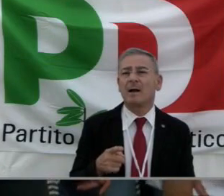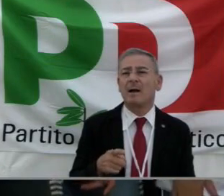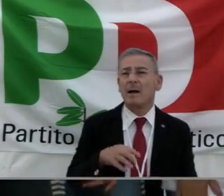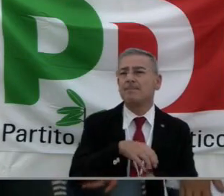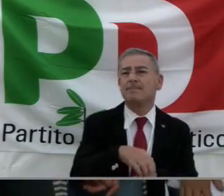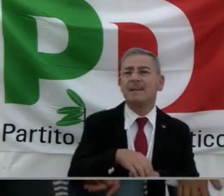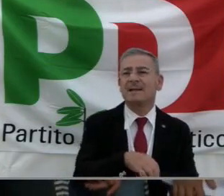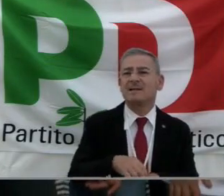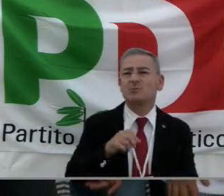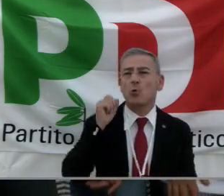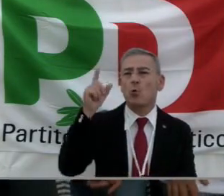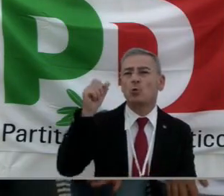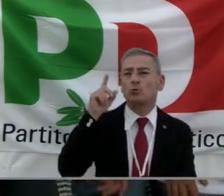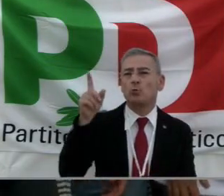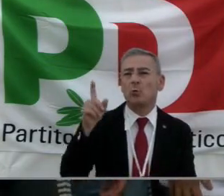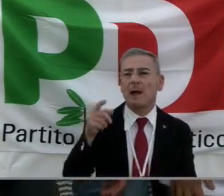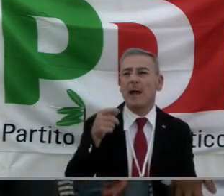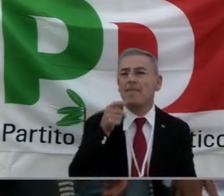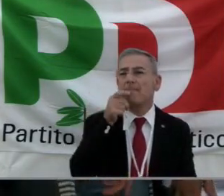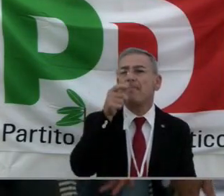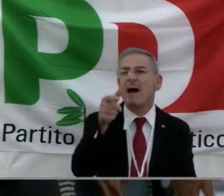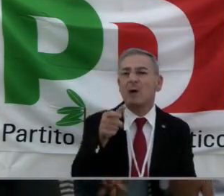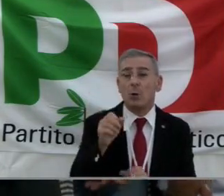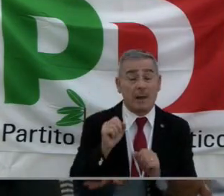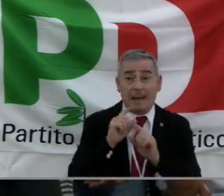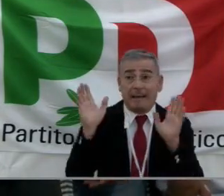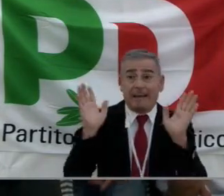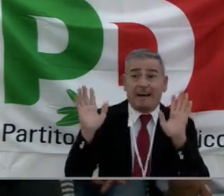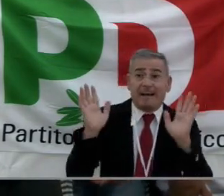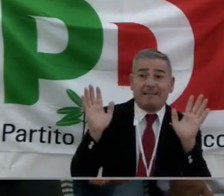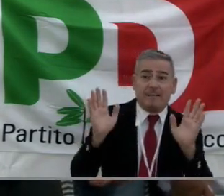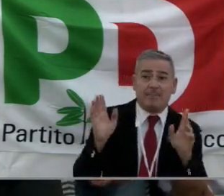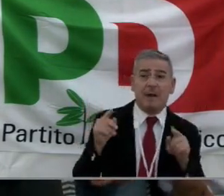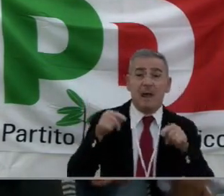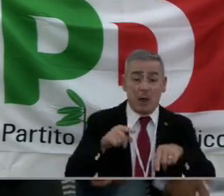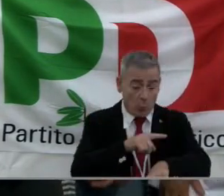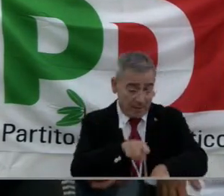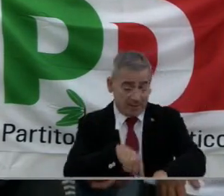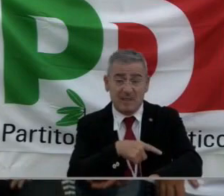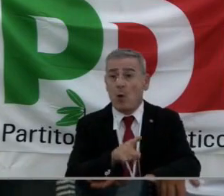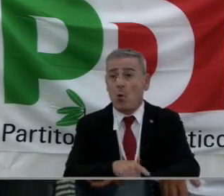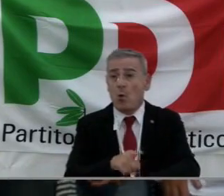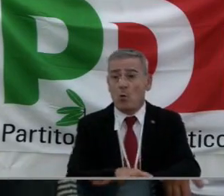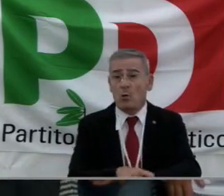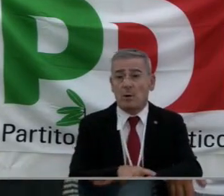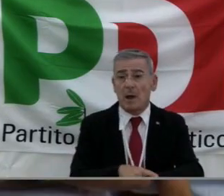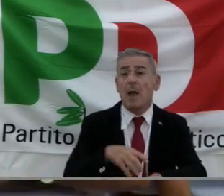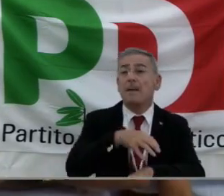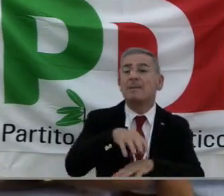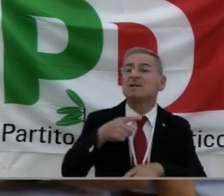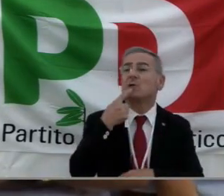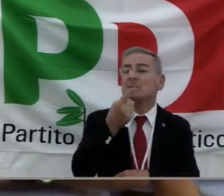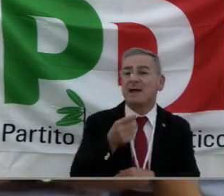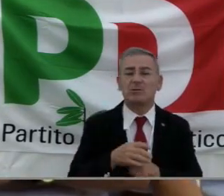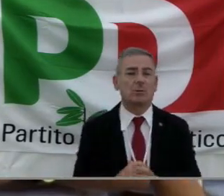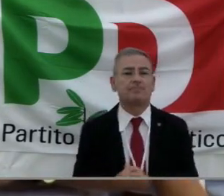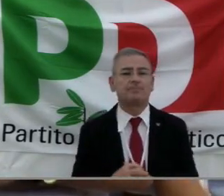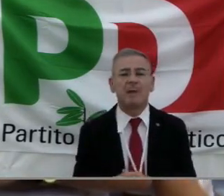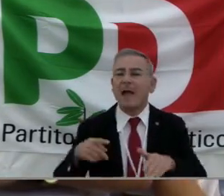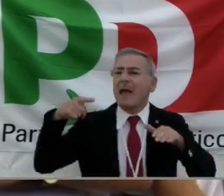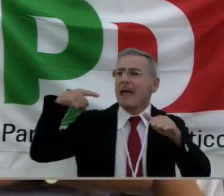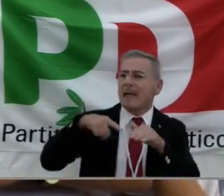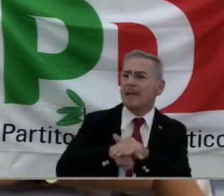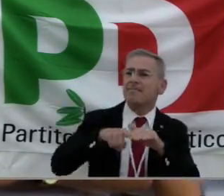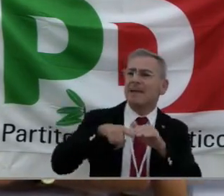cultura a pronunciare parole incredibili in queste ore, quando il ministro ha detto che gli